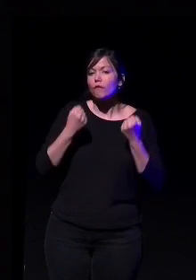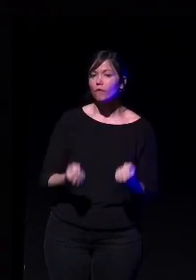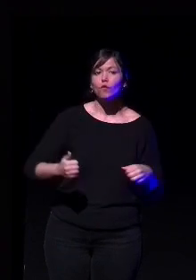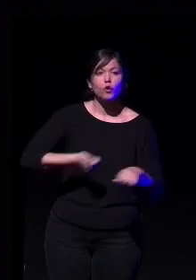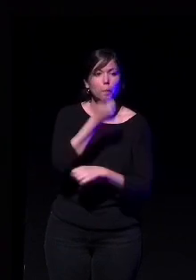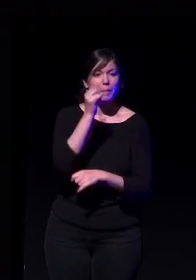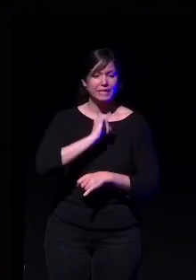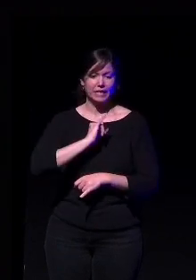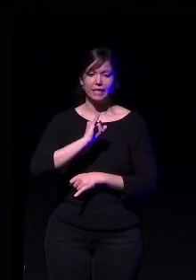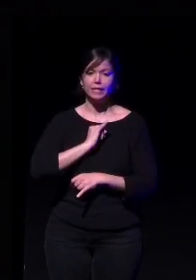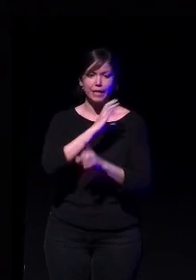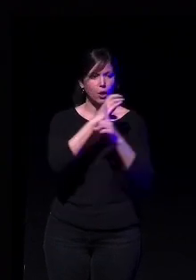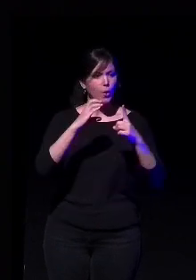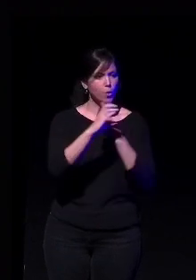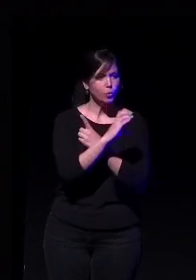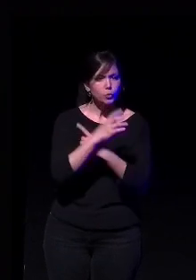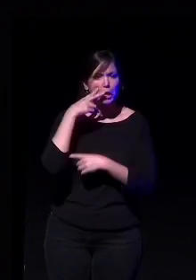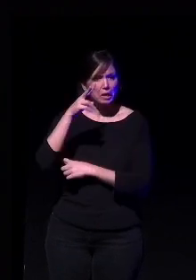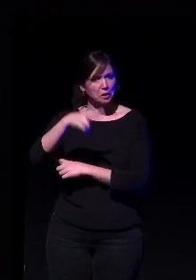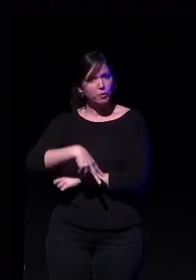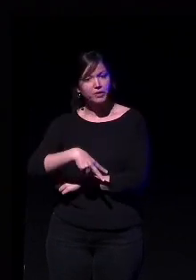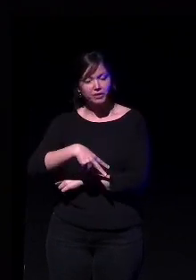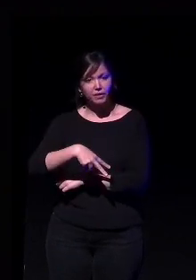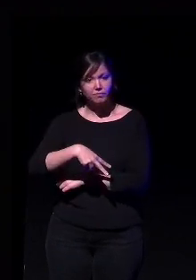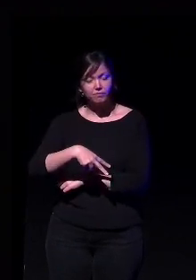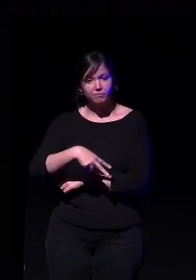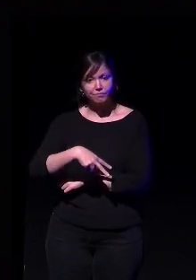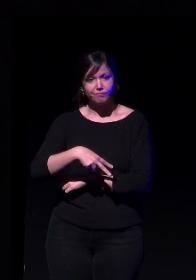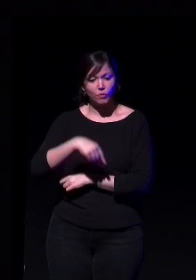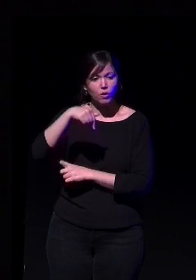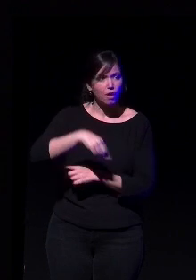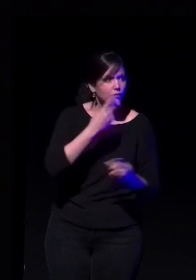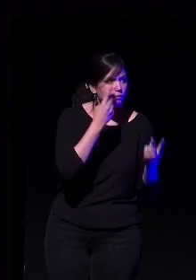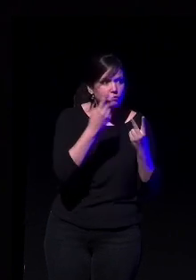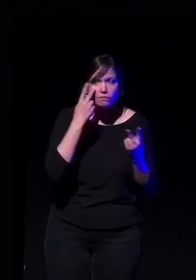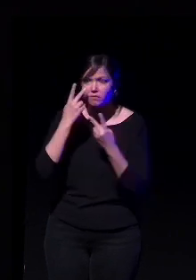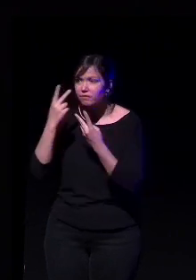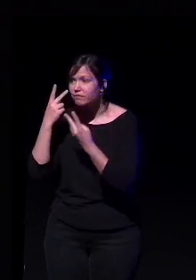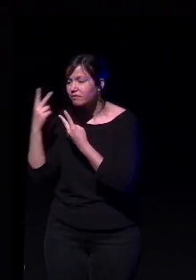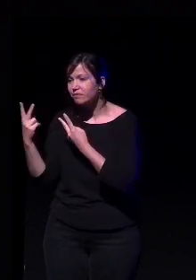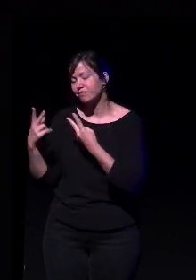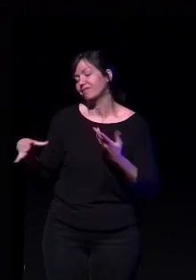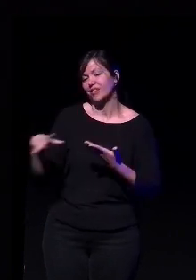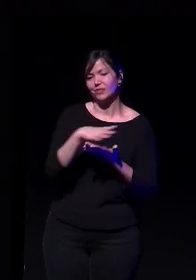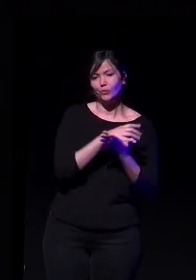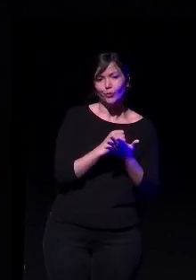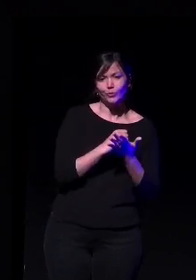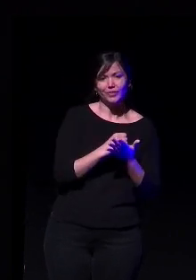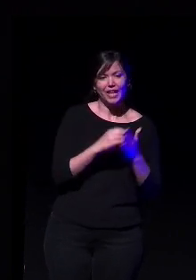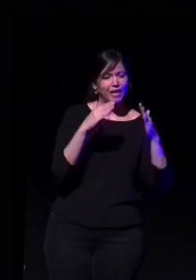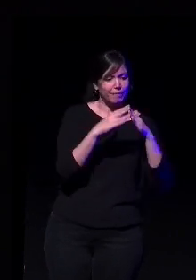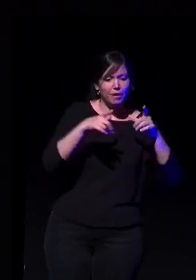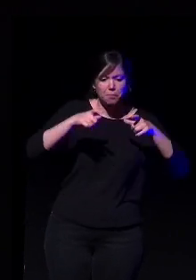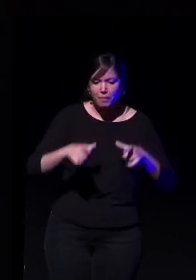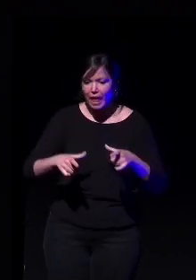una identitat i una cultura que reconeixem a cada racó de casa nostra, a cada plat, a cada copa, a